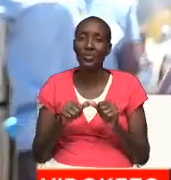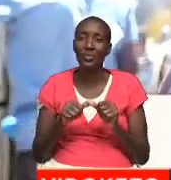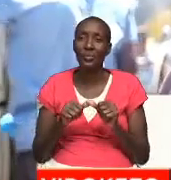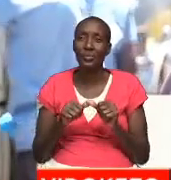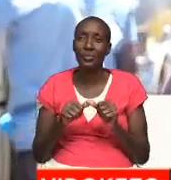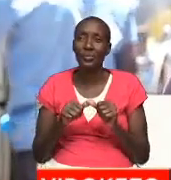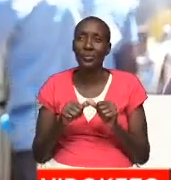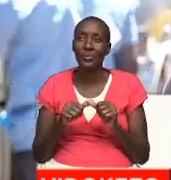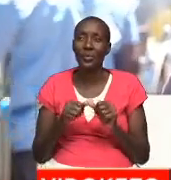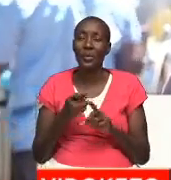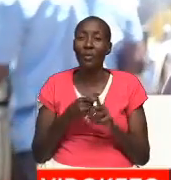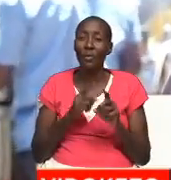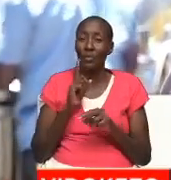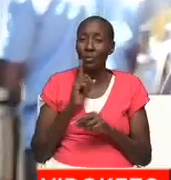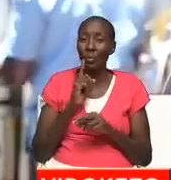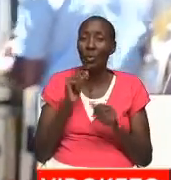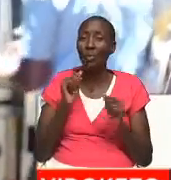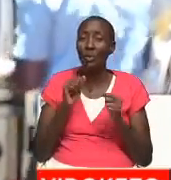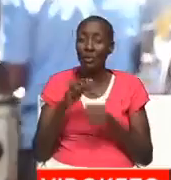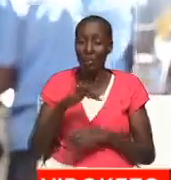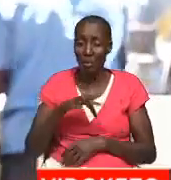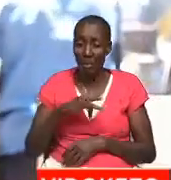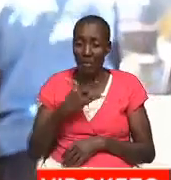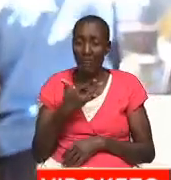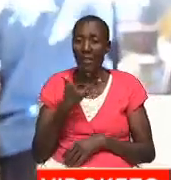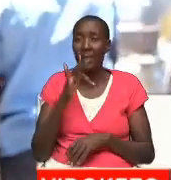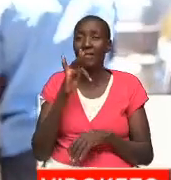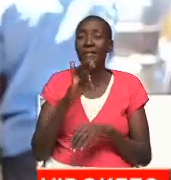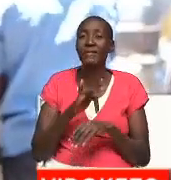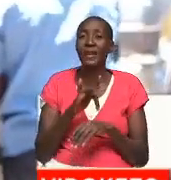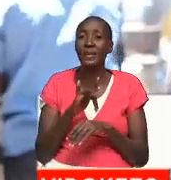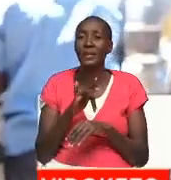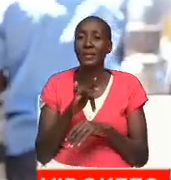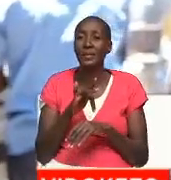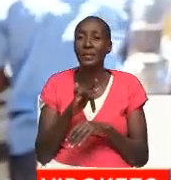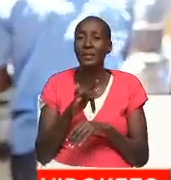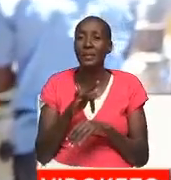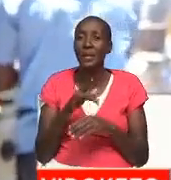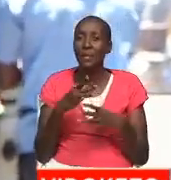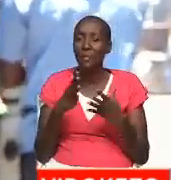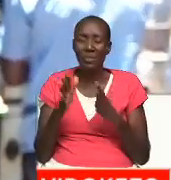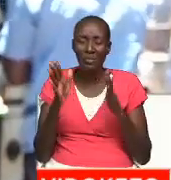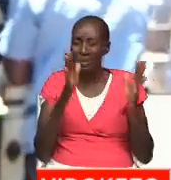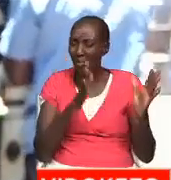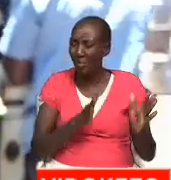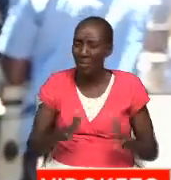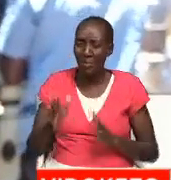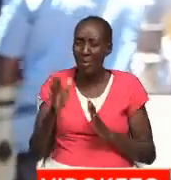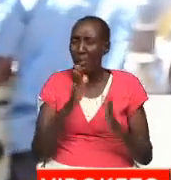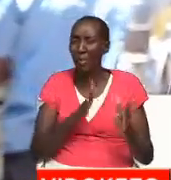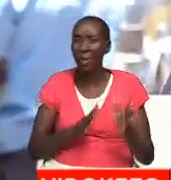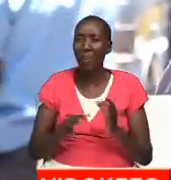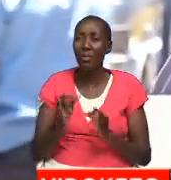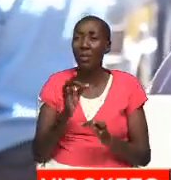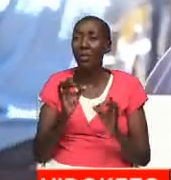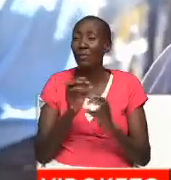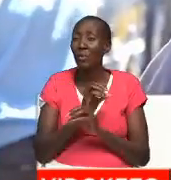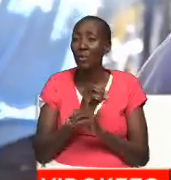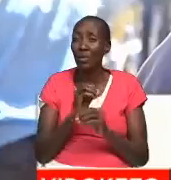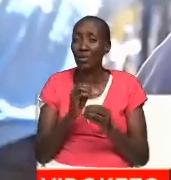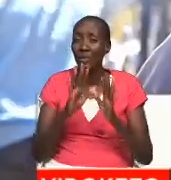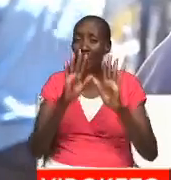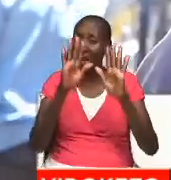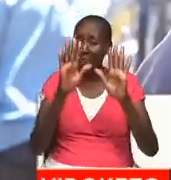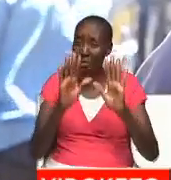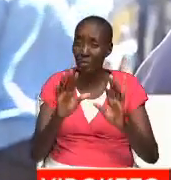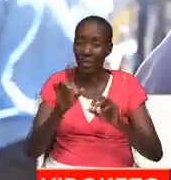implemented kabisa. Kutoka kesho ndio tutaanza ku feel effect, eh? Na abiria tu akuwe prepared, kama si the nini is not necessary,